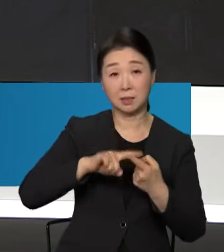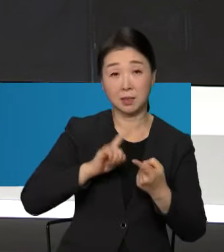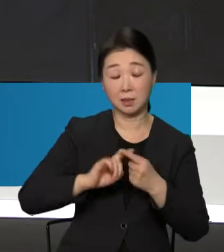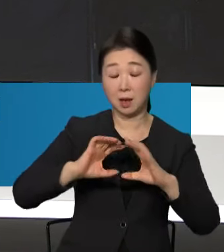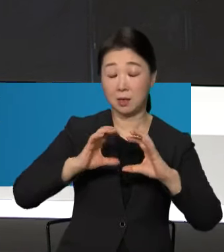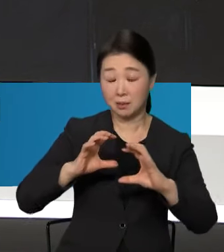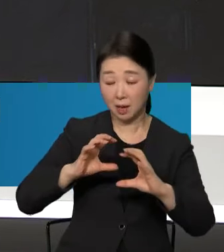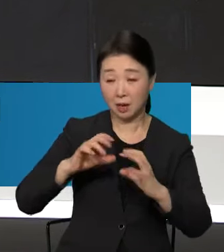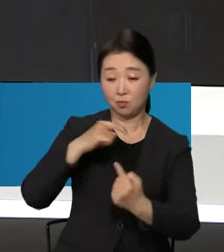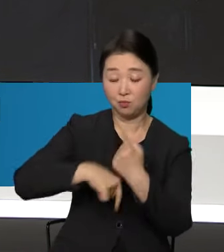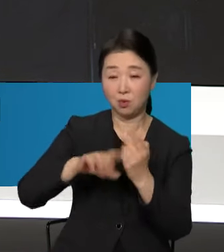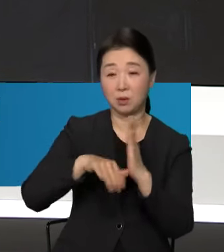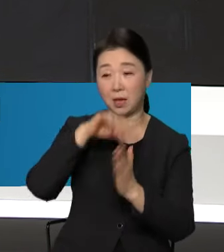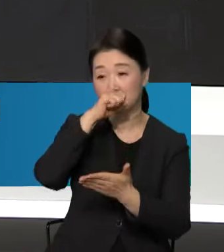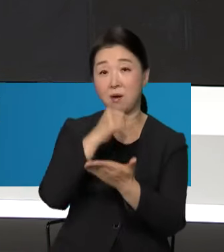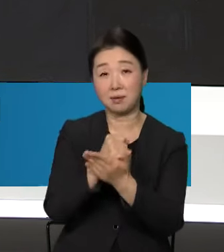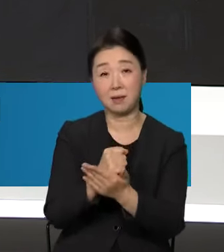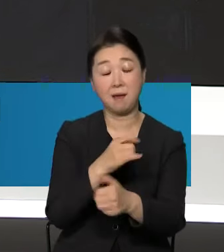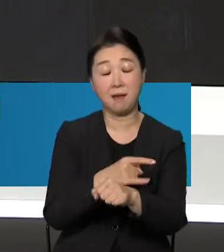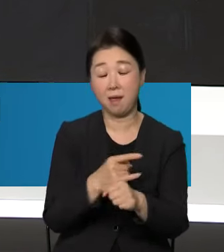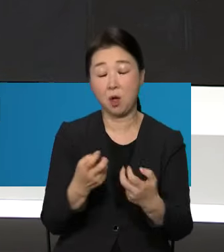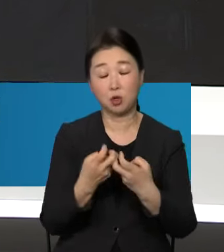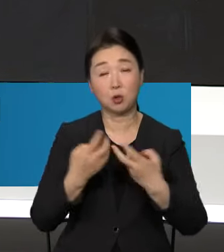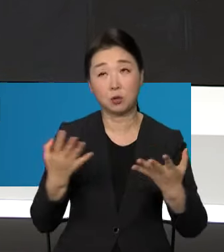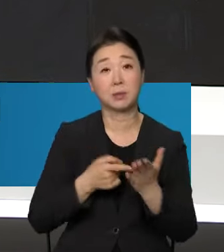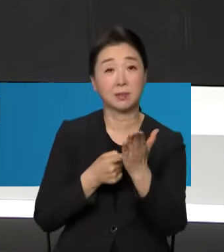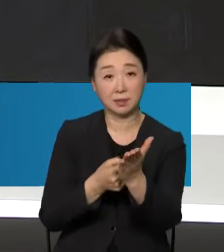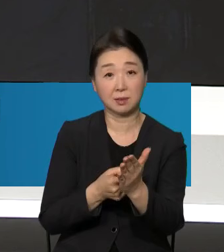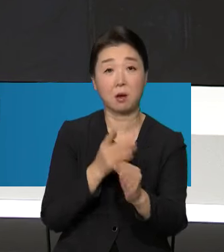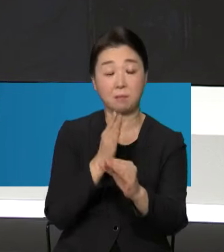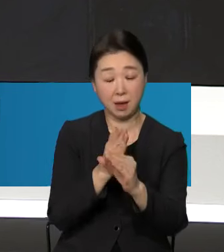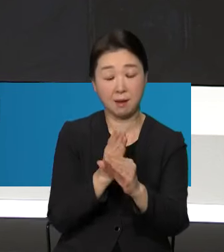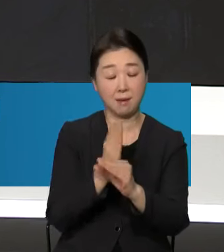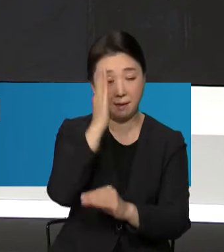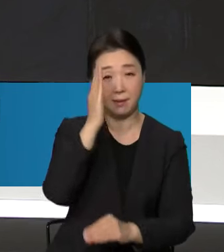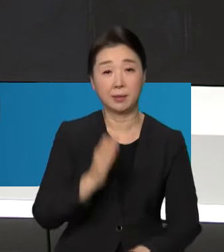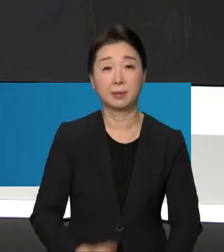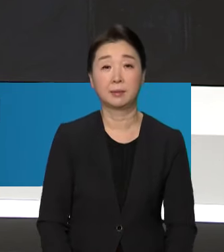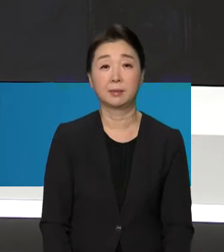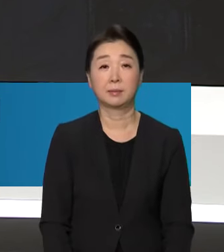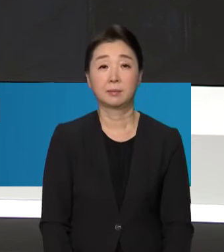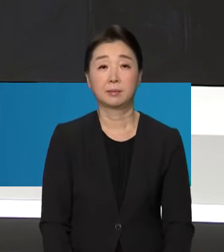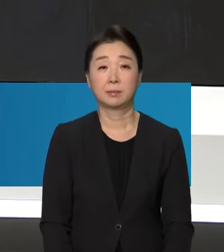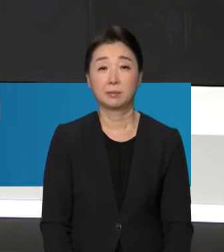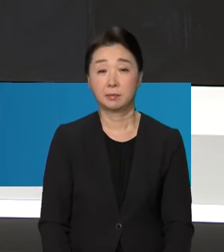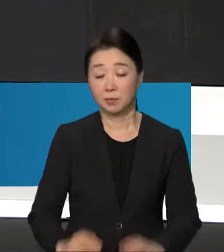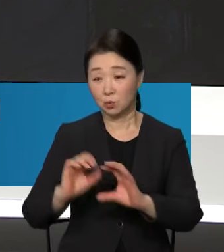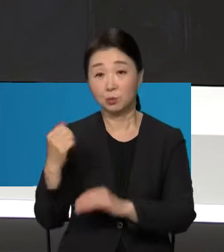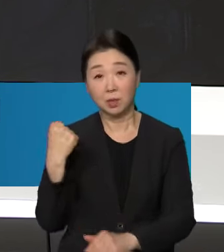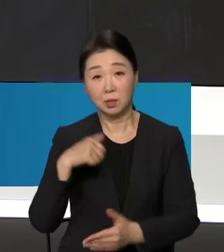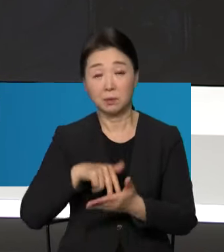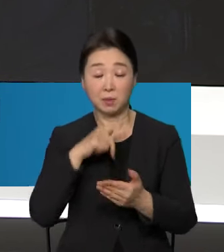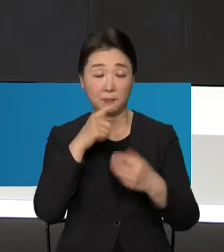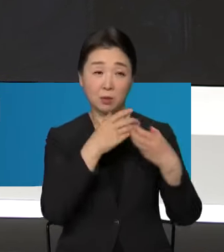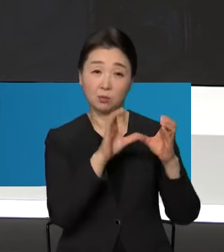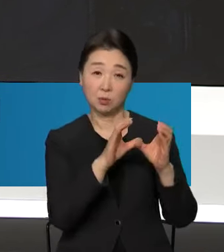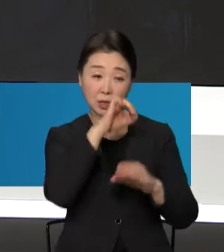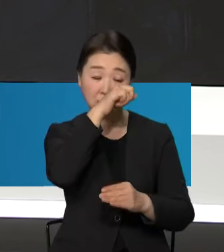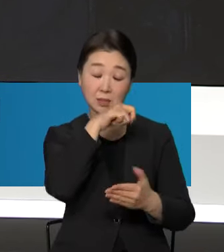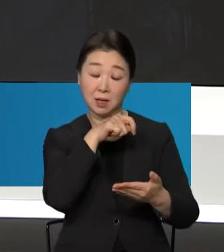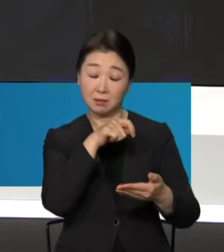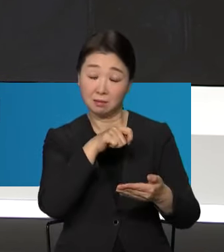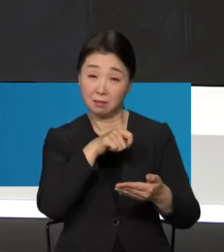살림을 정상화하는 특단의 조치라면서 오늘 본회의에서 단독 처리하겠다고 밝혔습니다. 국민의힘은 민주당이 예산안을